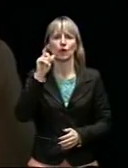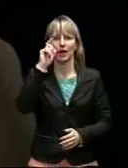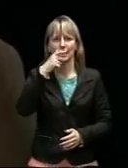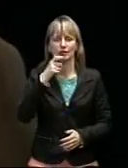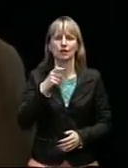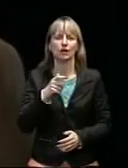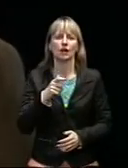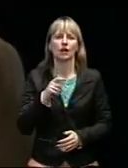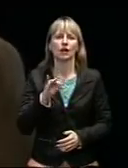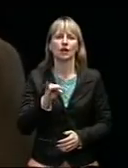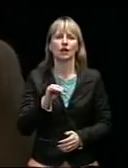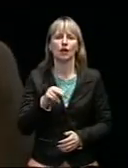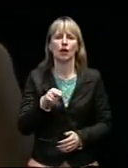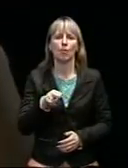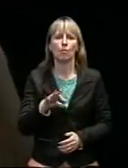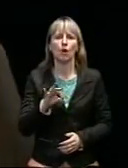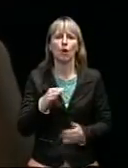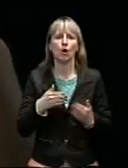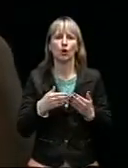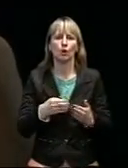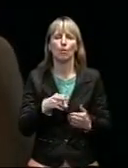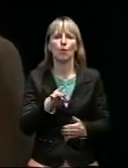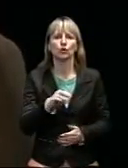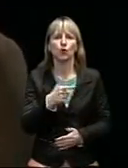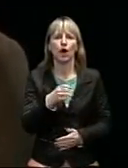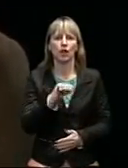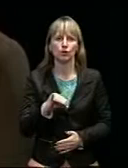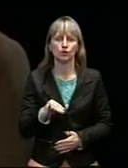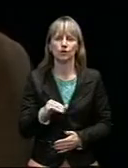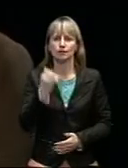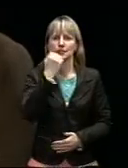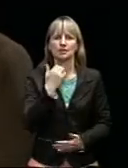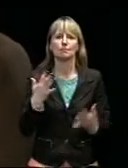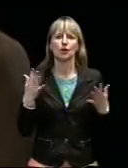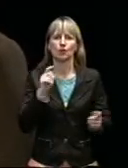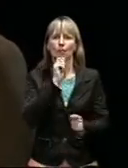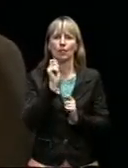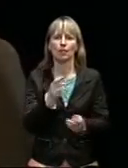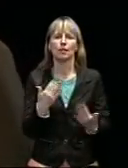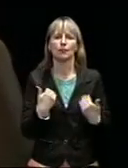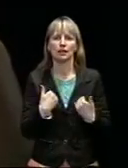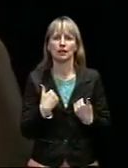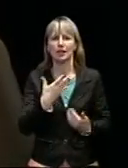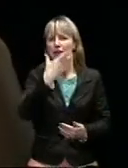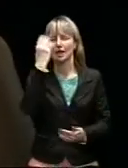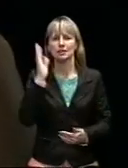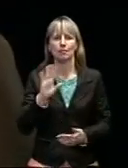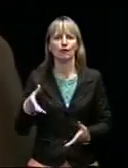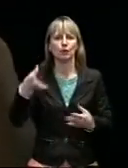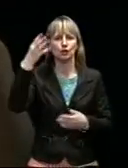і в Португалію з колективом «Славутич». Спасибо їм большое, вони подарили мені незабуваємо